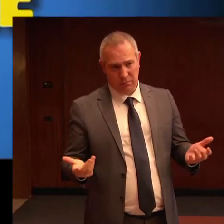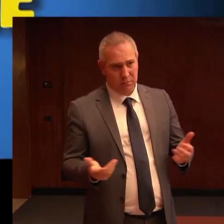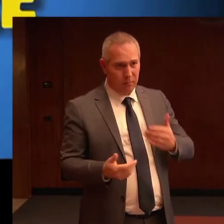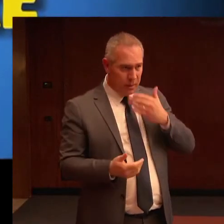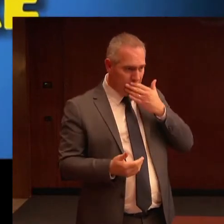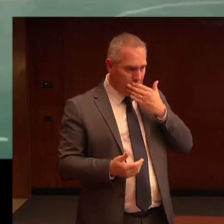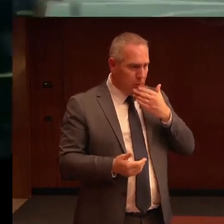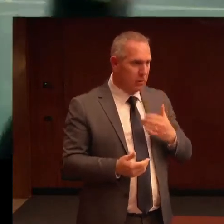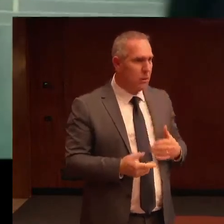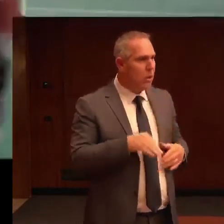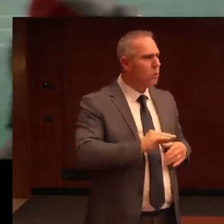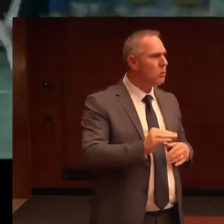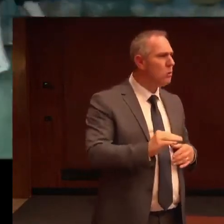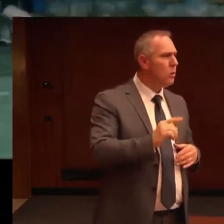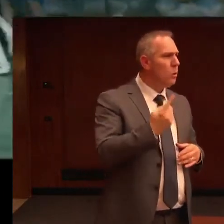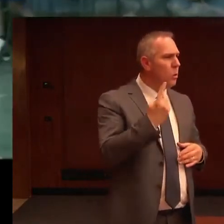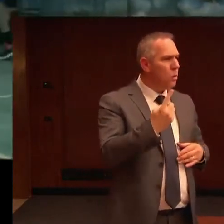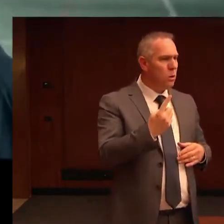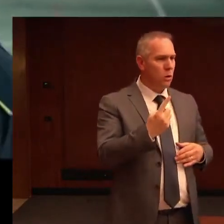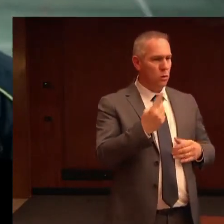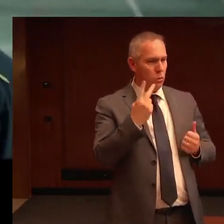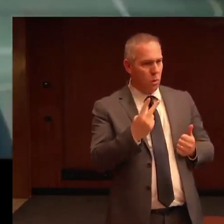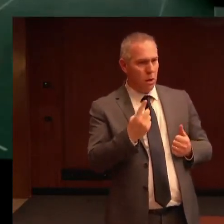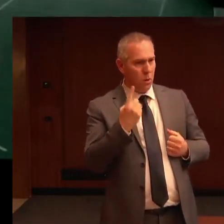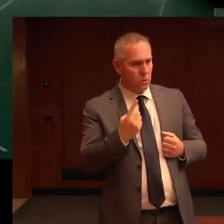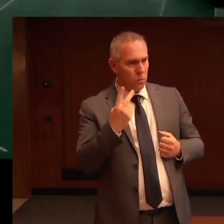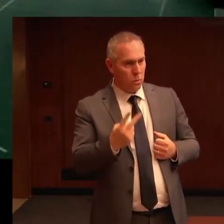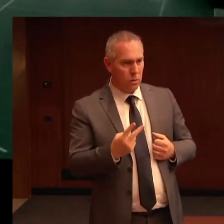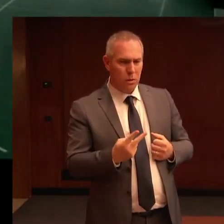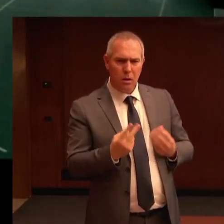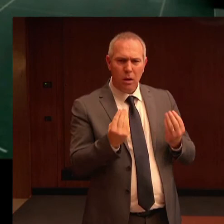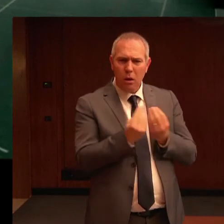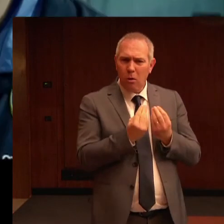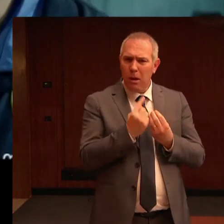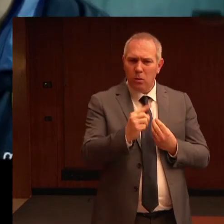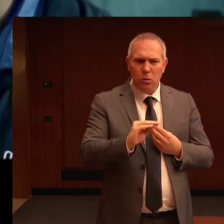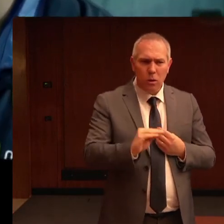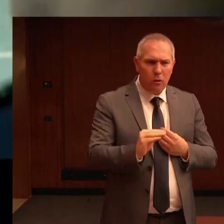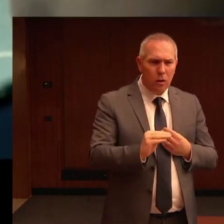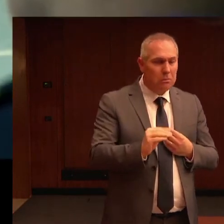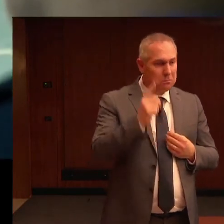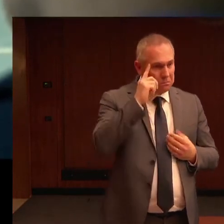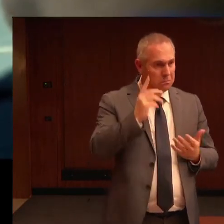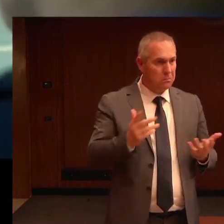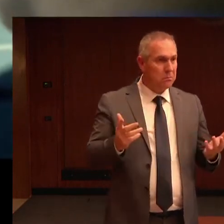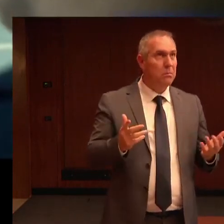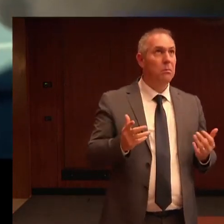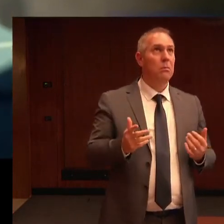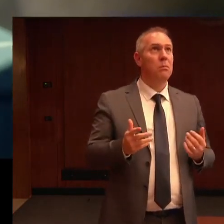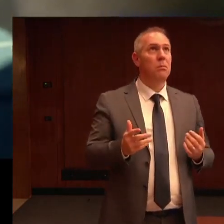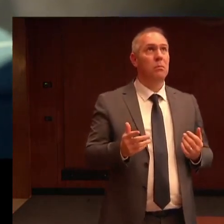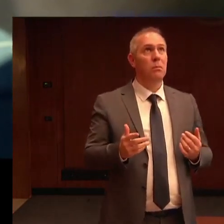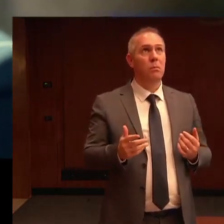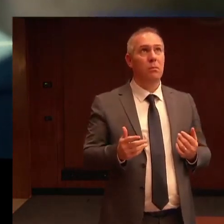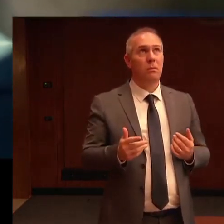Uno, due. Uno, due. I tuoi compagni dove sono? Corrono i suoi. Invece io